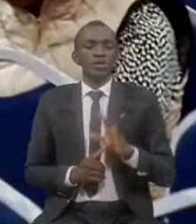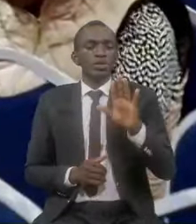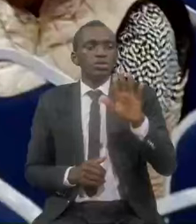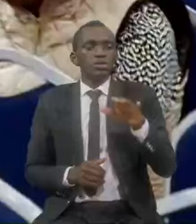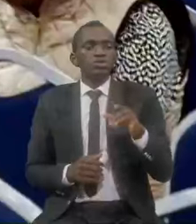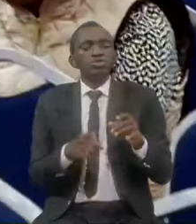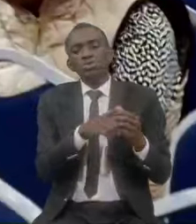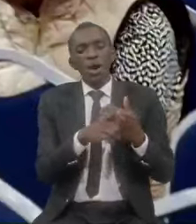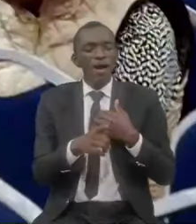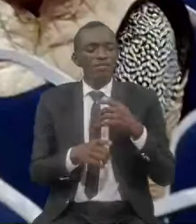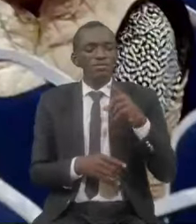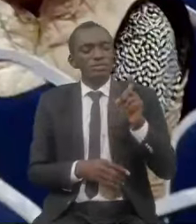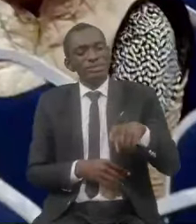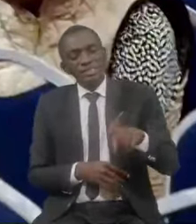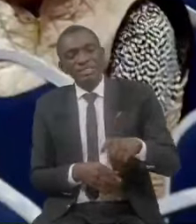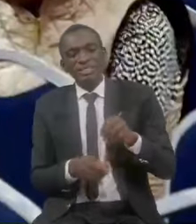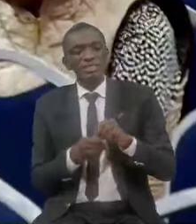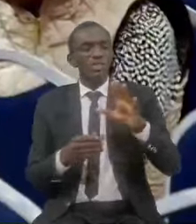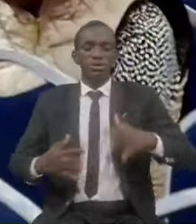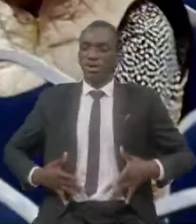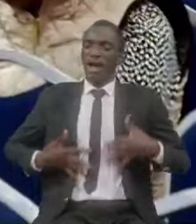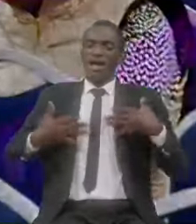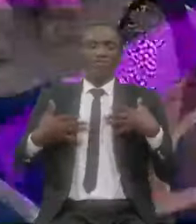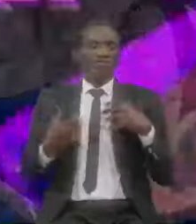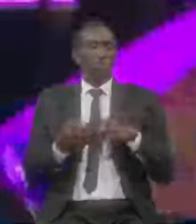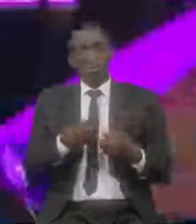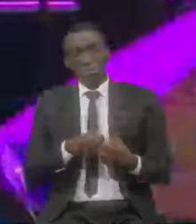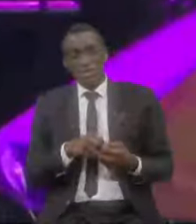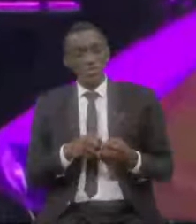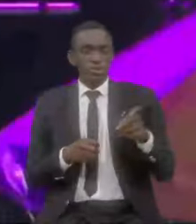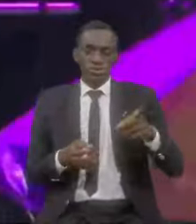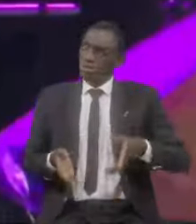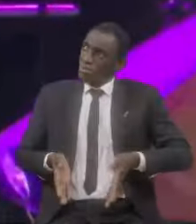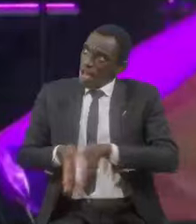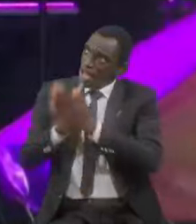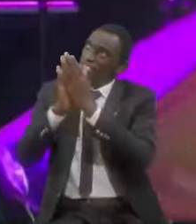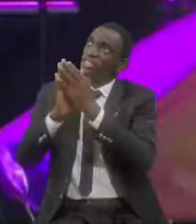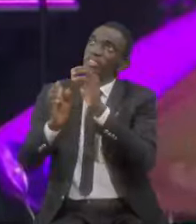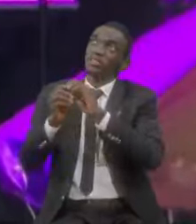la nécessité de la vie que nous demandons en son nom,